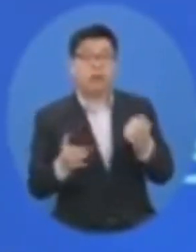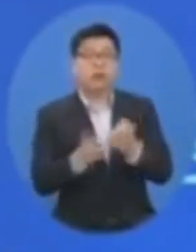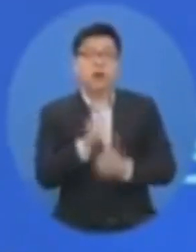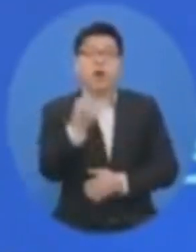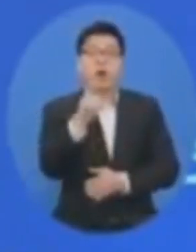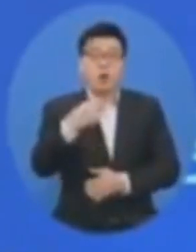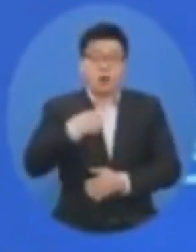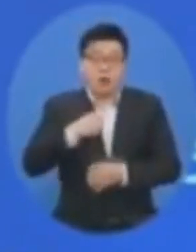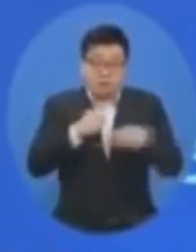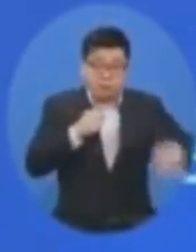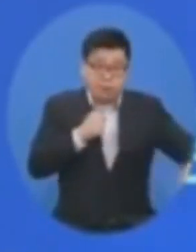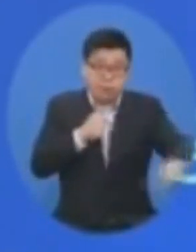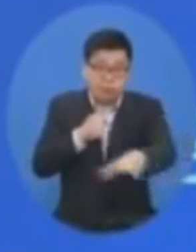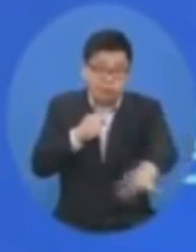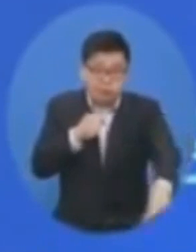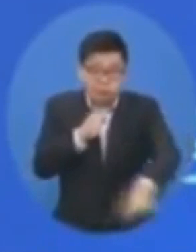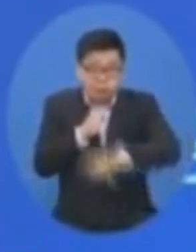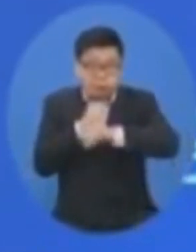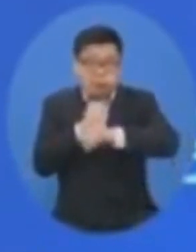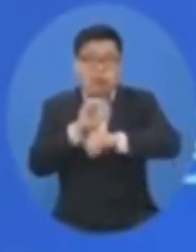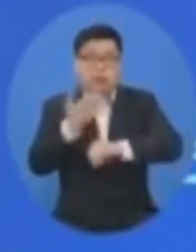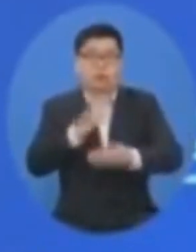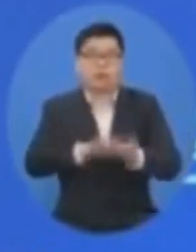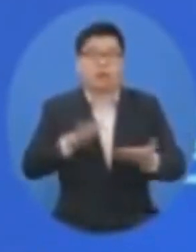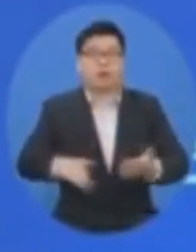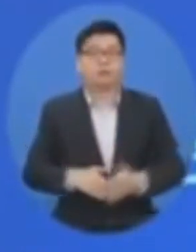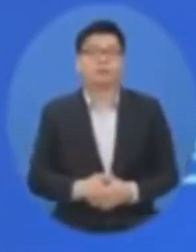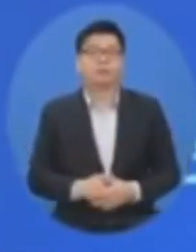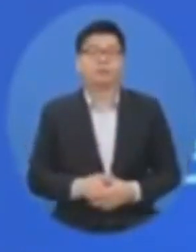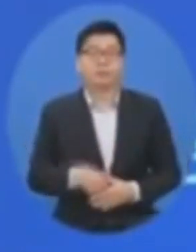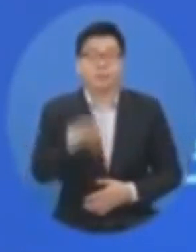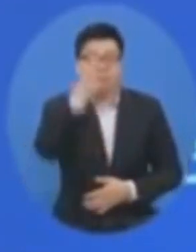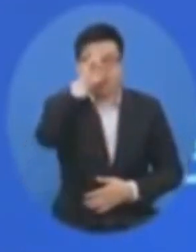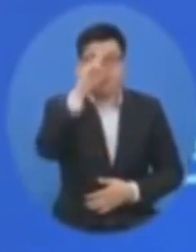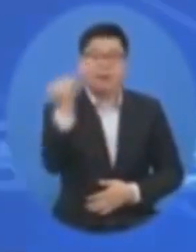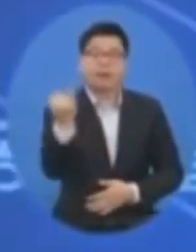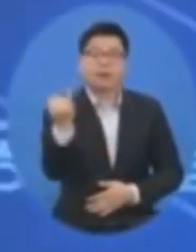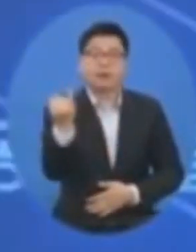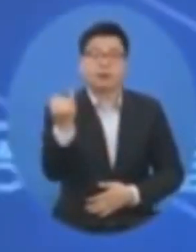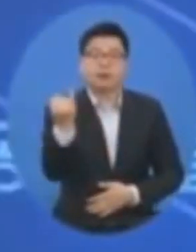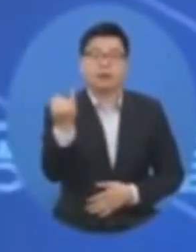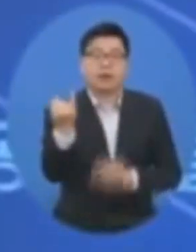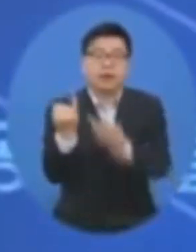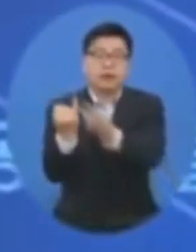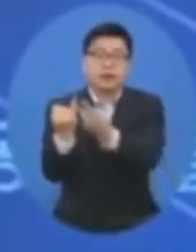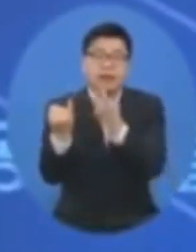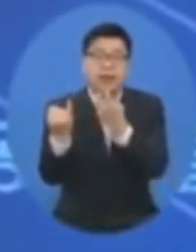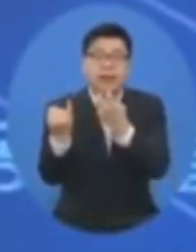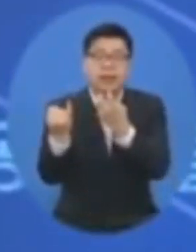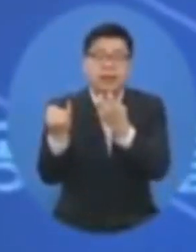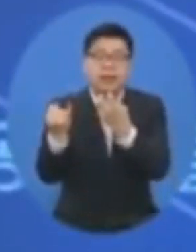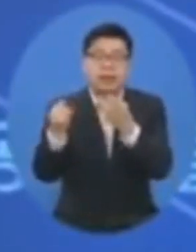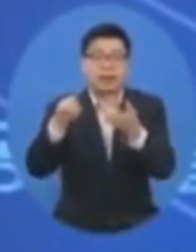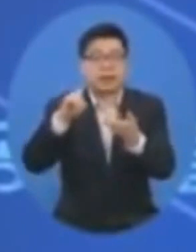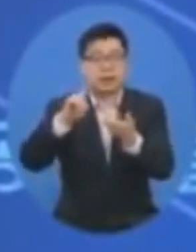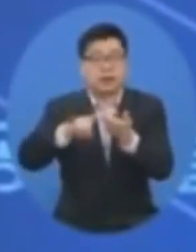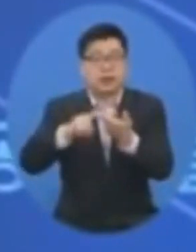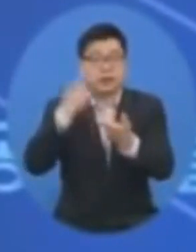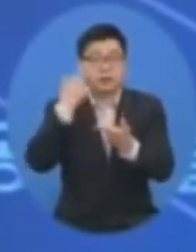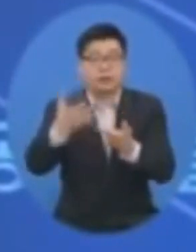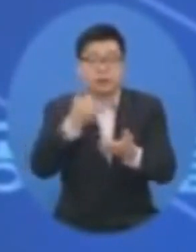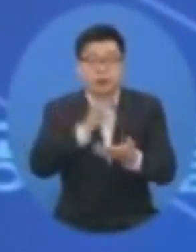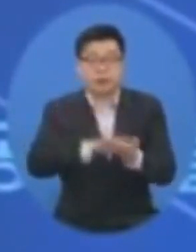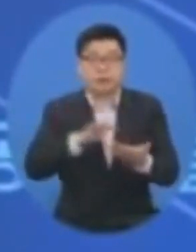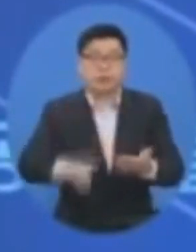밑으로 다 들어오게 돼 있습니다. 네, 박근혜 전 대통령의 탄핵 과정에 대해서 질문드리겠습니다.